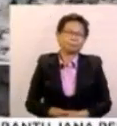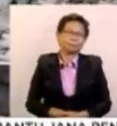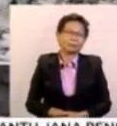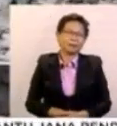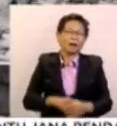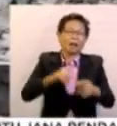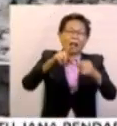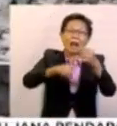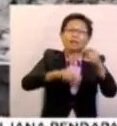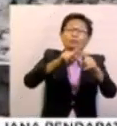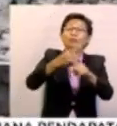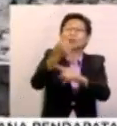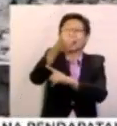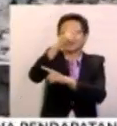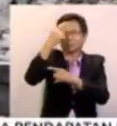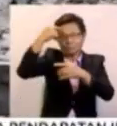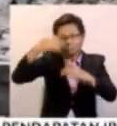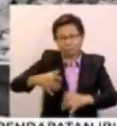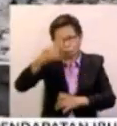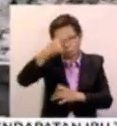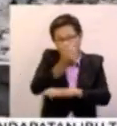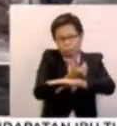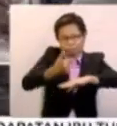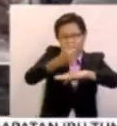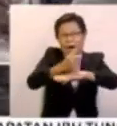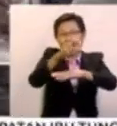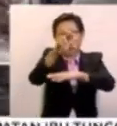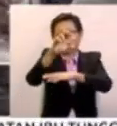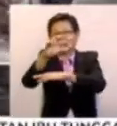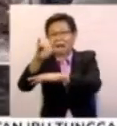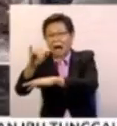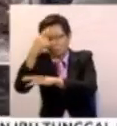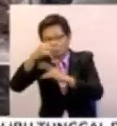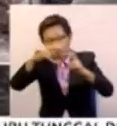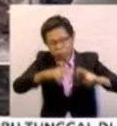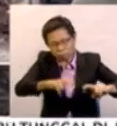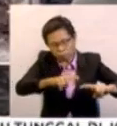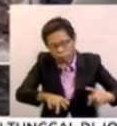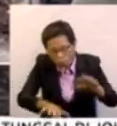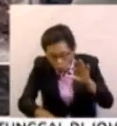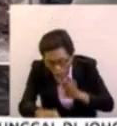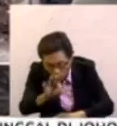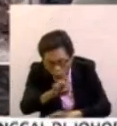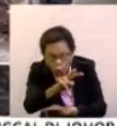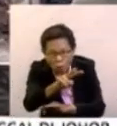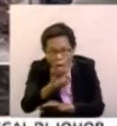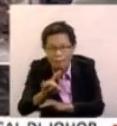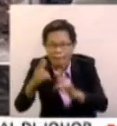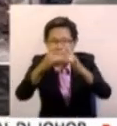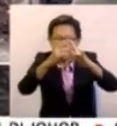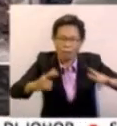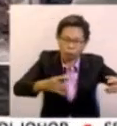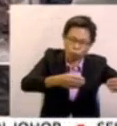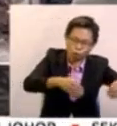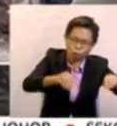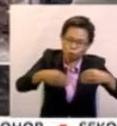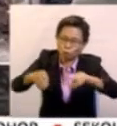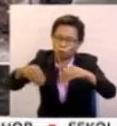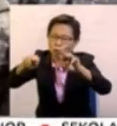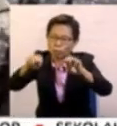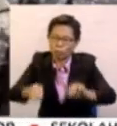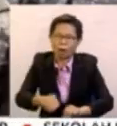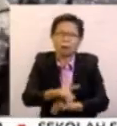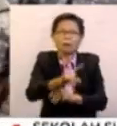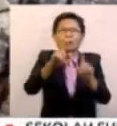Akhir Januari lalu, kerajaan memutuskan untuk membentuk RCI tersebut bagi menyiasat penemuan 28 kem pemerdagangan manusia